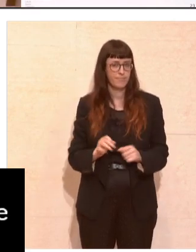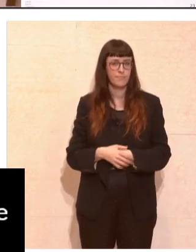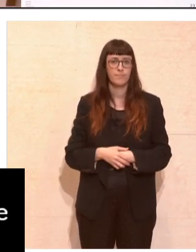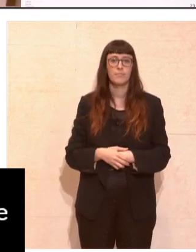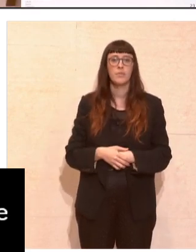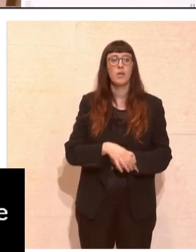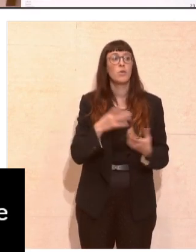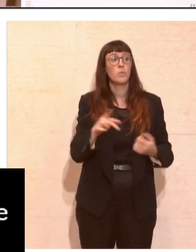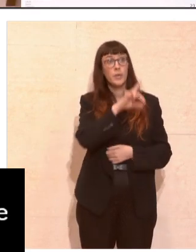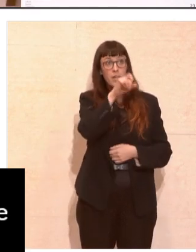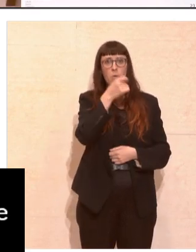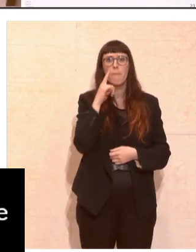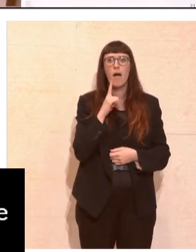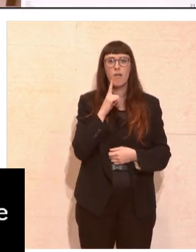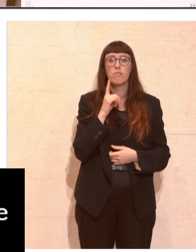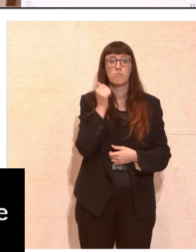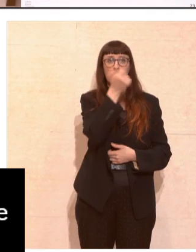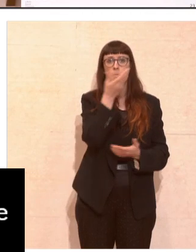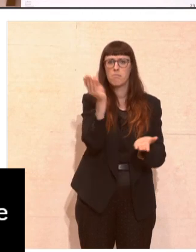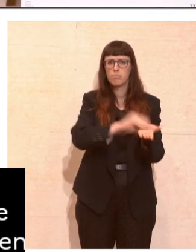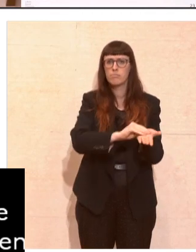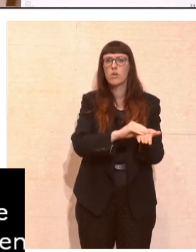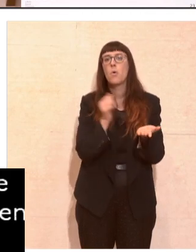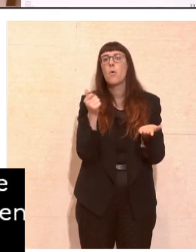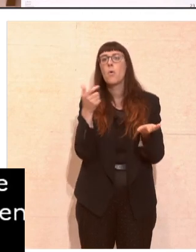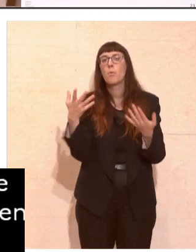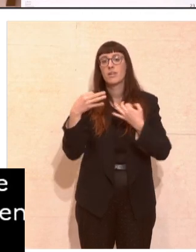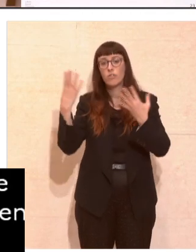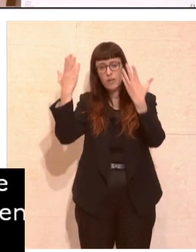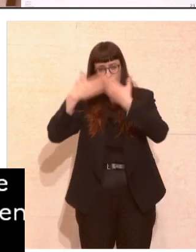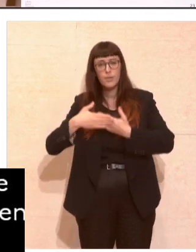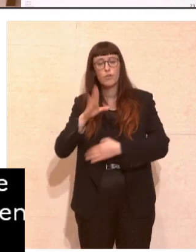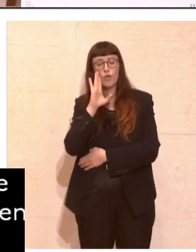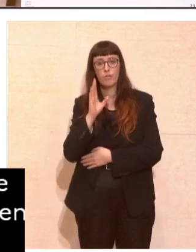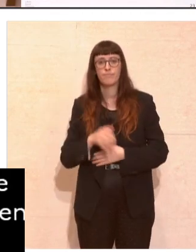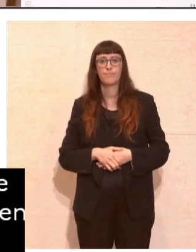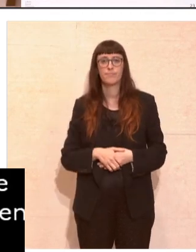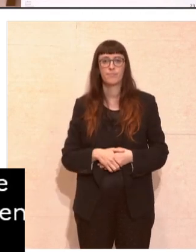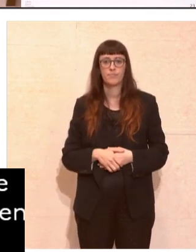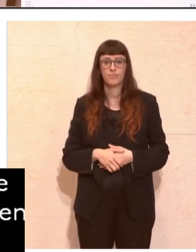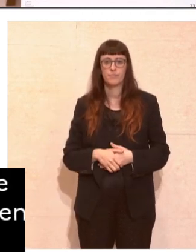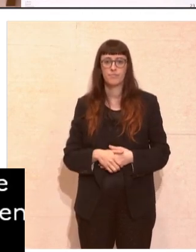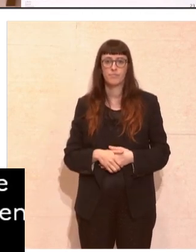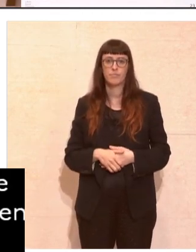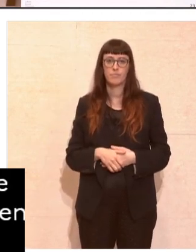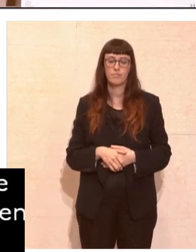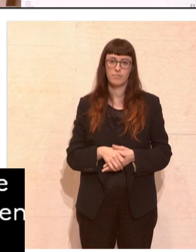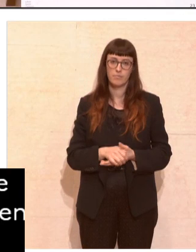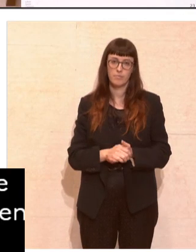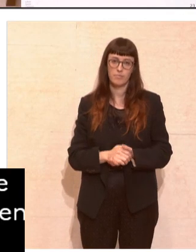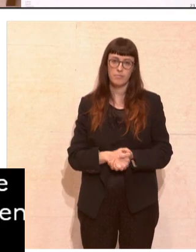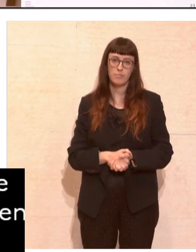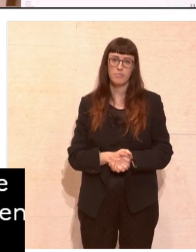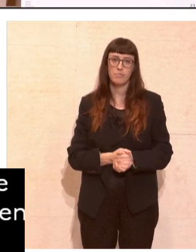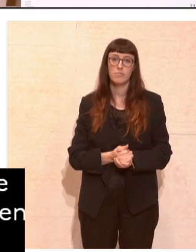temps au total, donc incluant les siestes, dort la nuit en moyenne. Non, les siestes n'étaient pas inclus, c'était vraiment que la nuit, et ça a